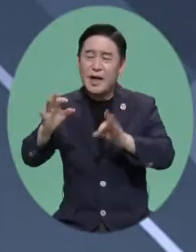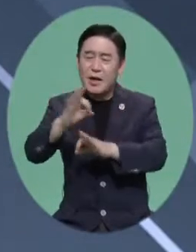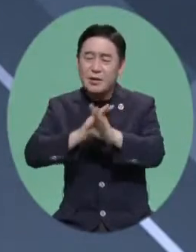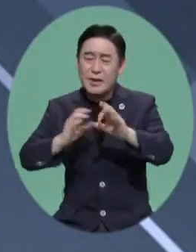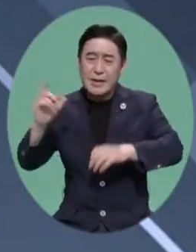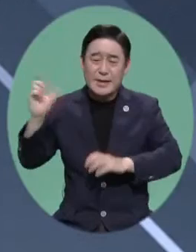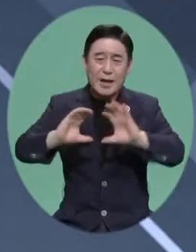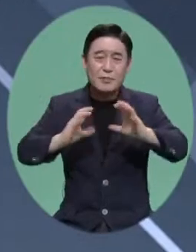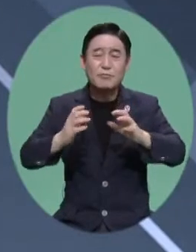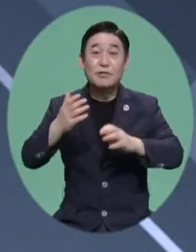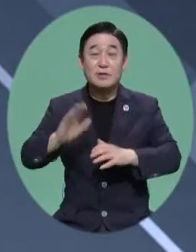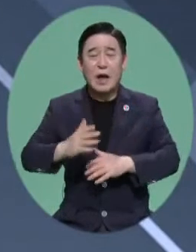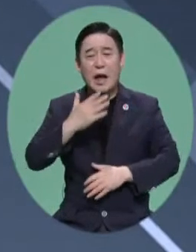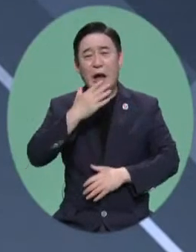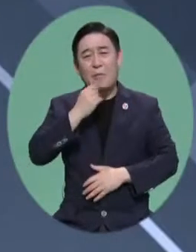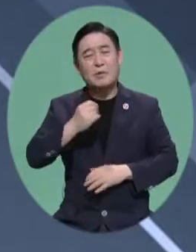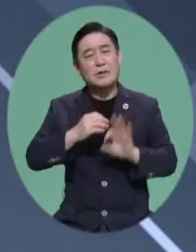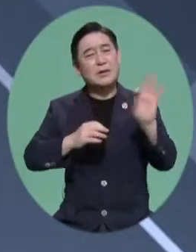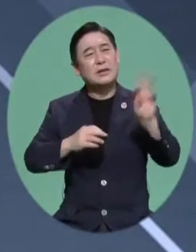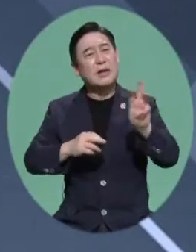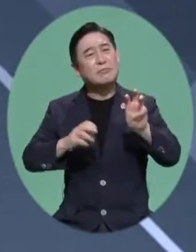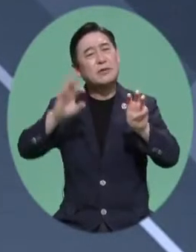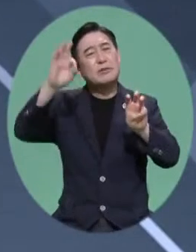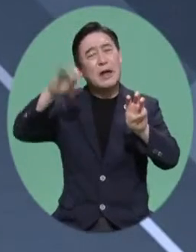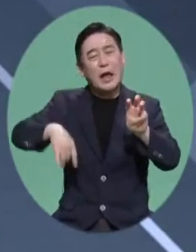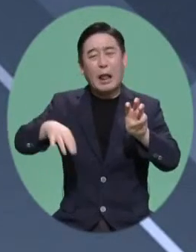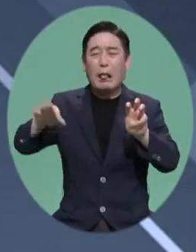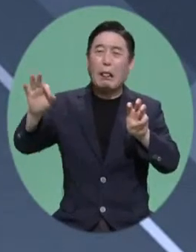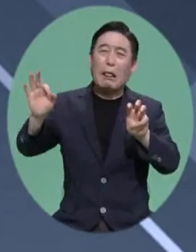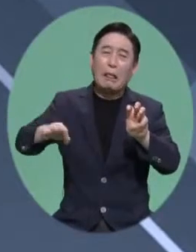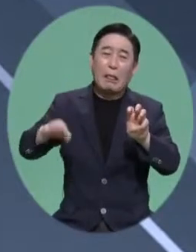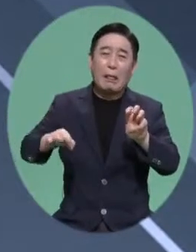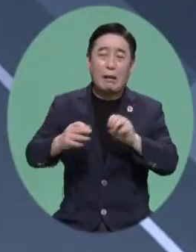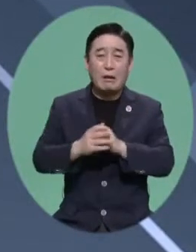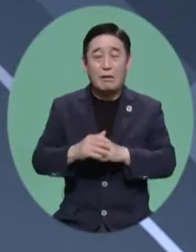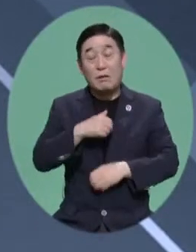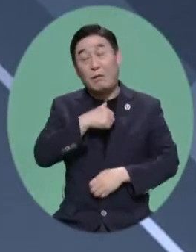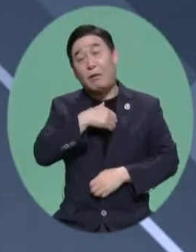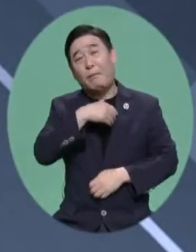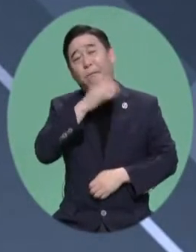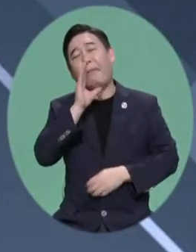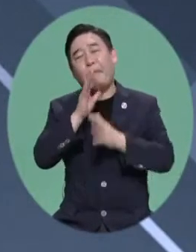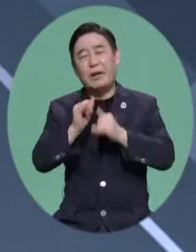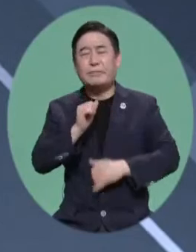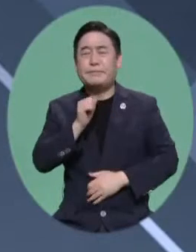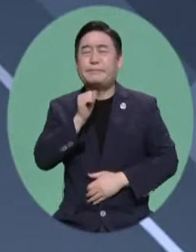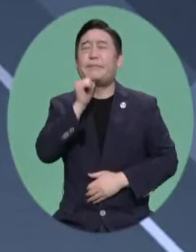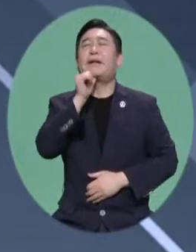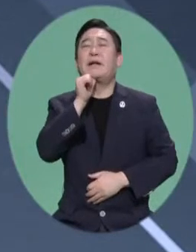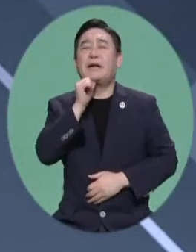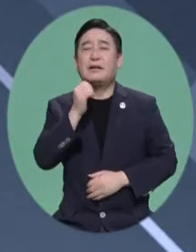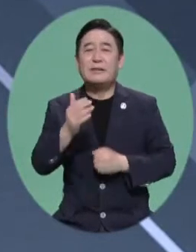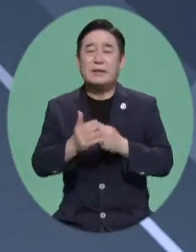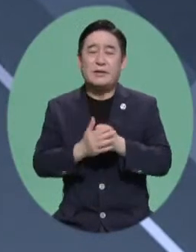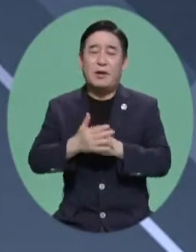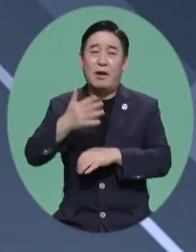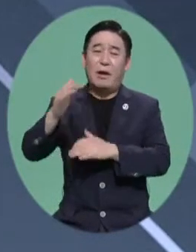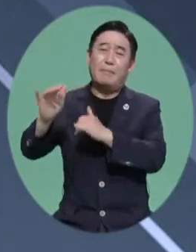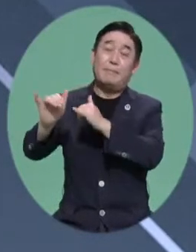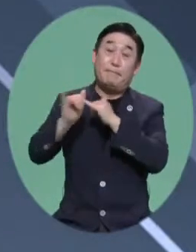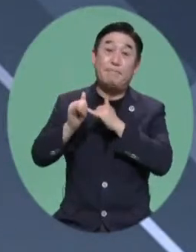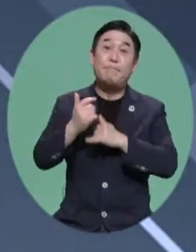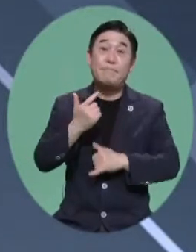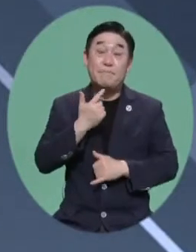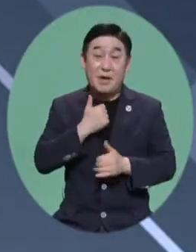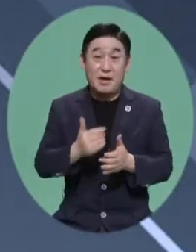인데 복지 수준은 30일을 맴 들어보겠습니다 노인들이 가난에서 극단적 선택을 하기도